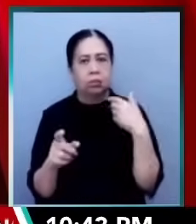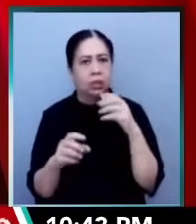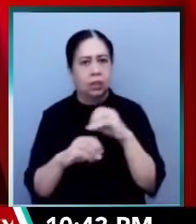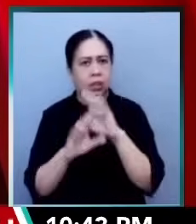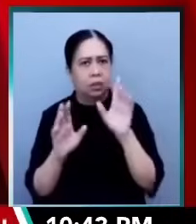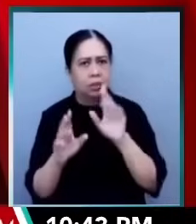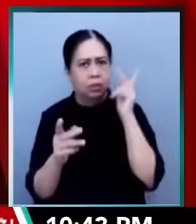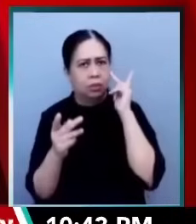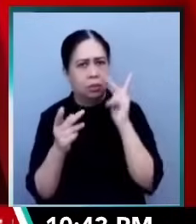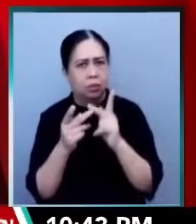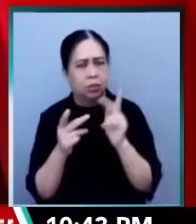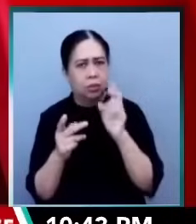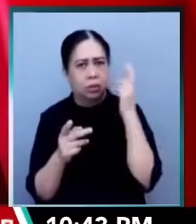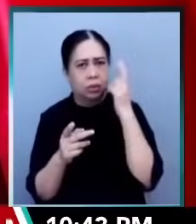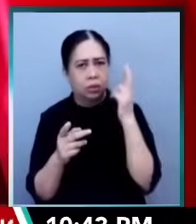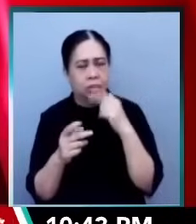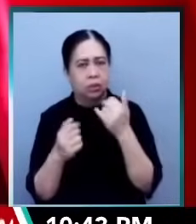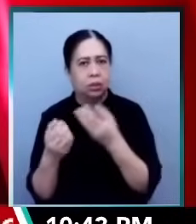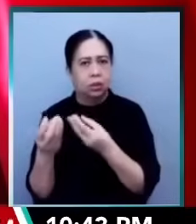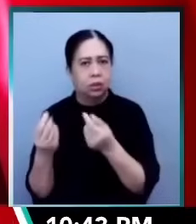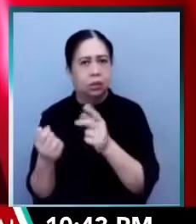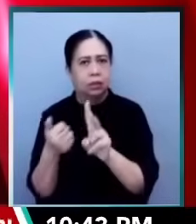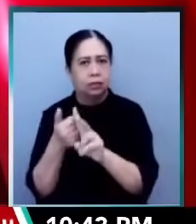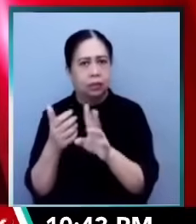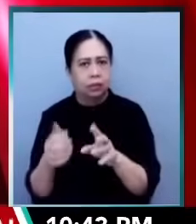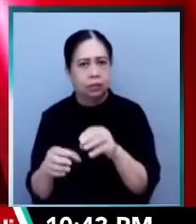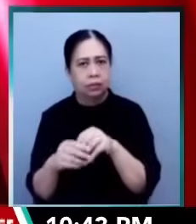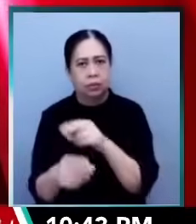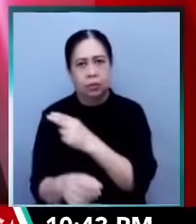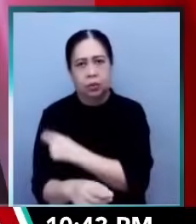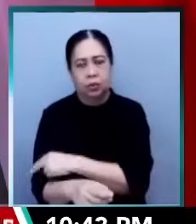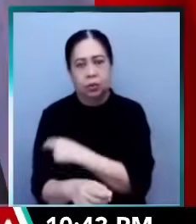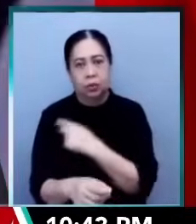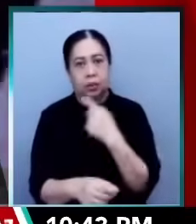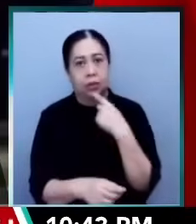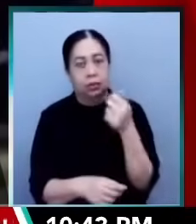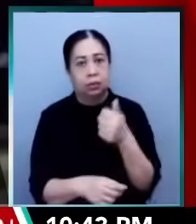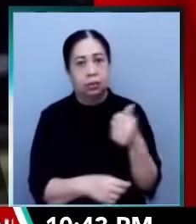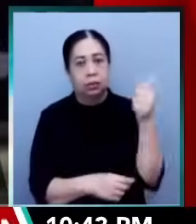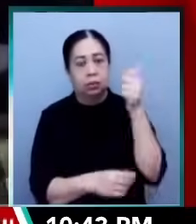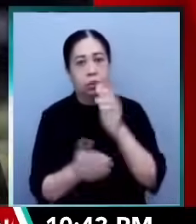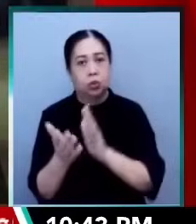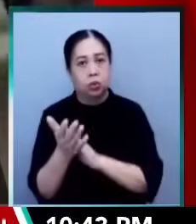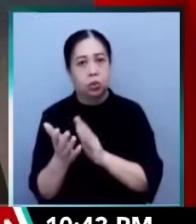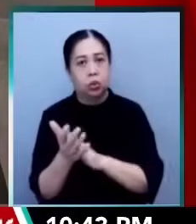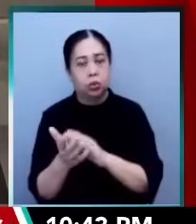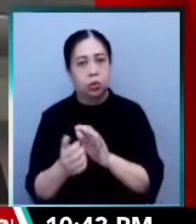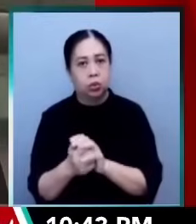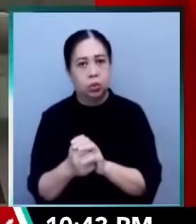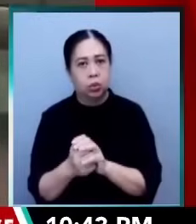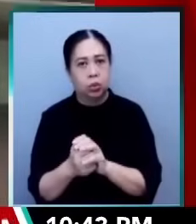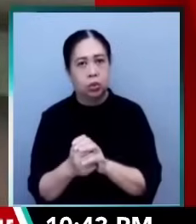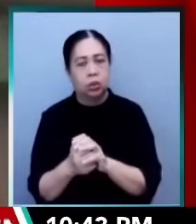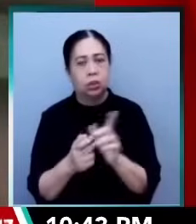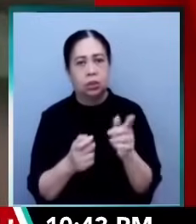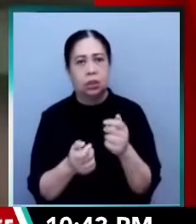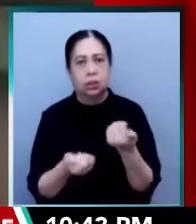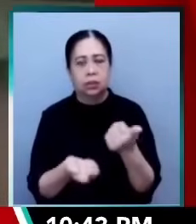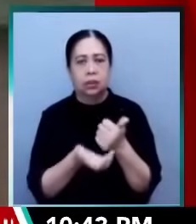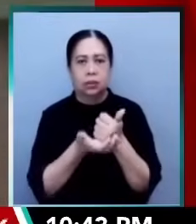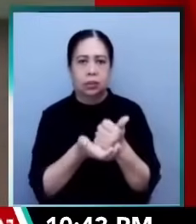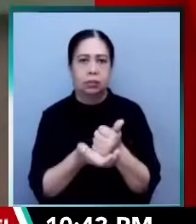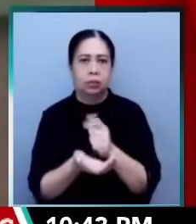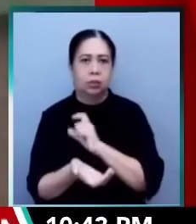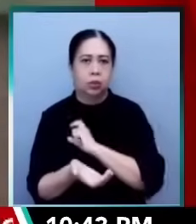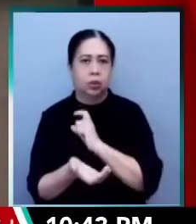krimen. Nagpapagaling na ang biktima sa ospital. Ayon sa pamunuan ng paaralan, nakikipagtulungan na sila sa mga otoridad. Kaugnay